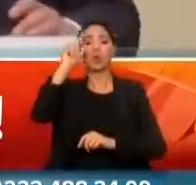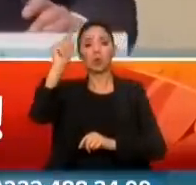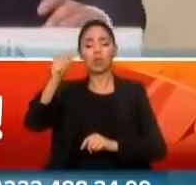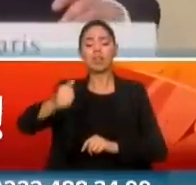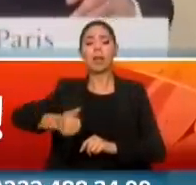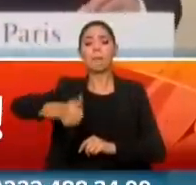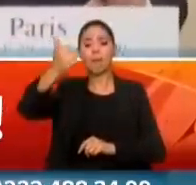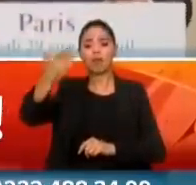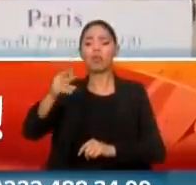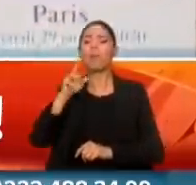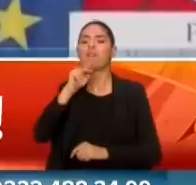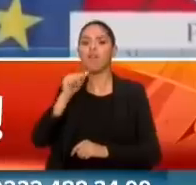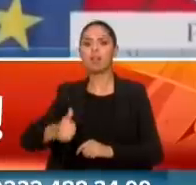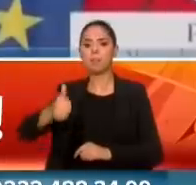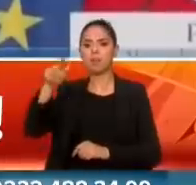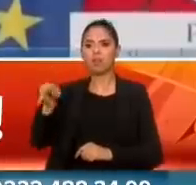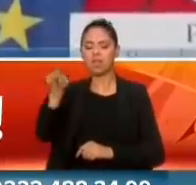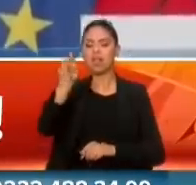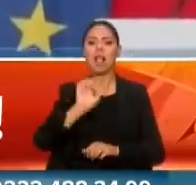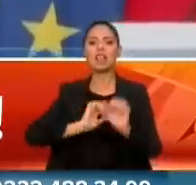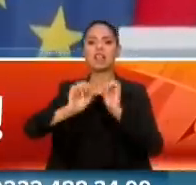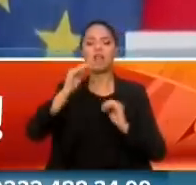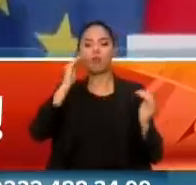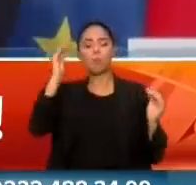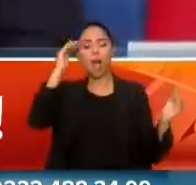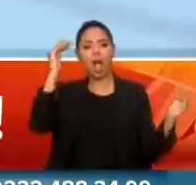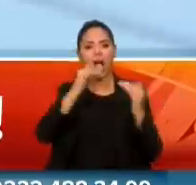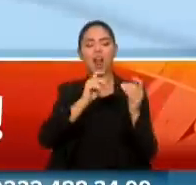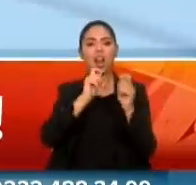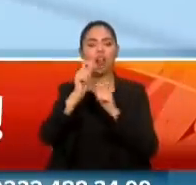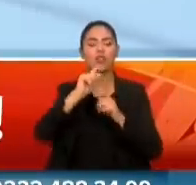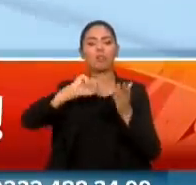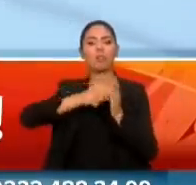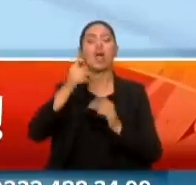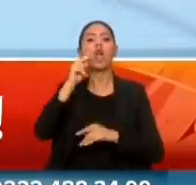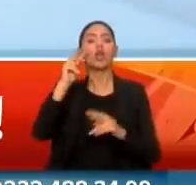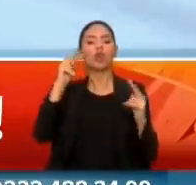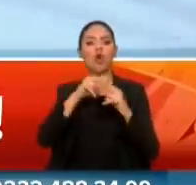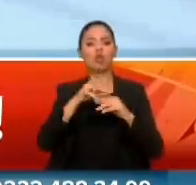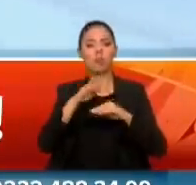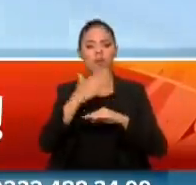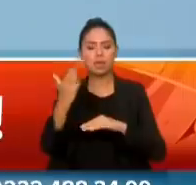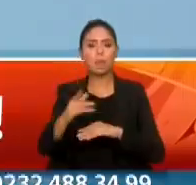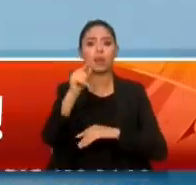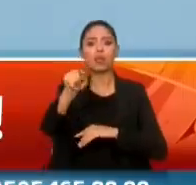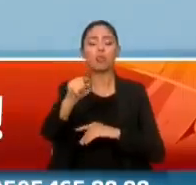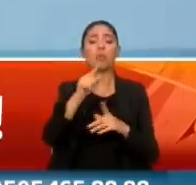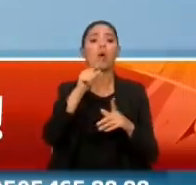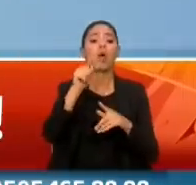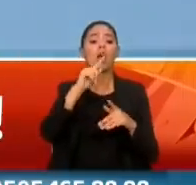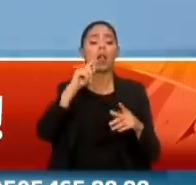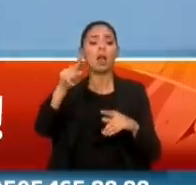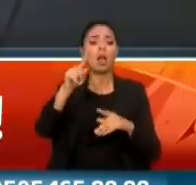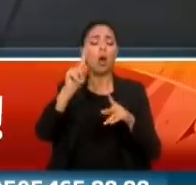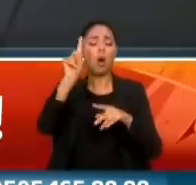Fransa Cumhurbaşkanı Macron arasında savunma anlaşmaları görüşmesi yapılacak. Atina yönetimi 18 Fransız savaş uçağı Rafael